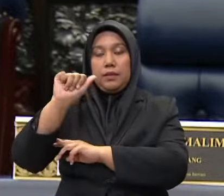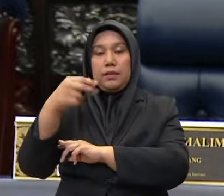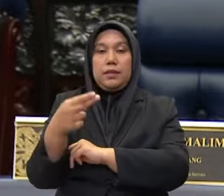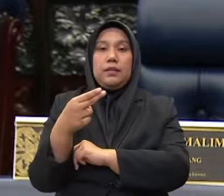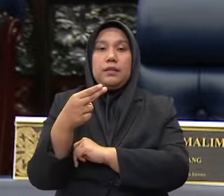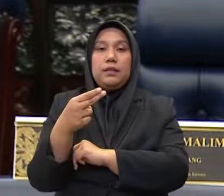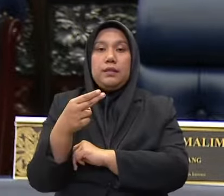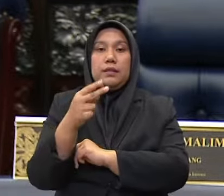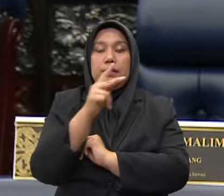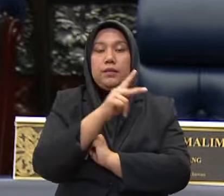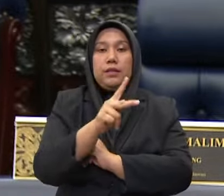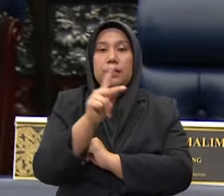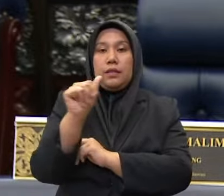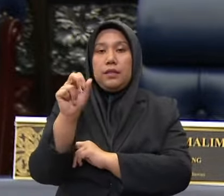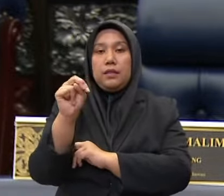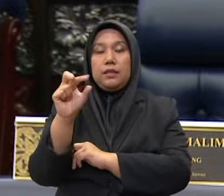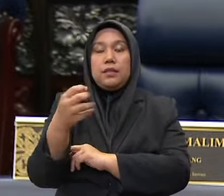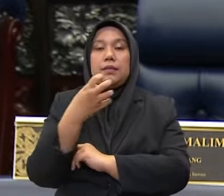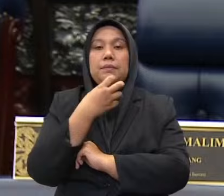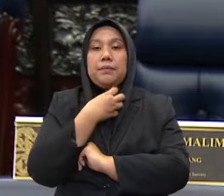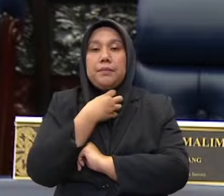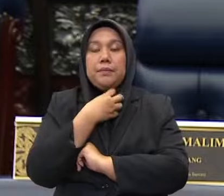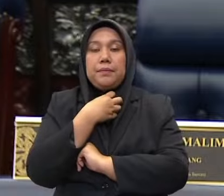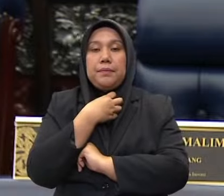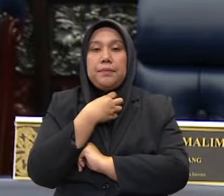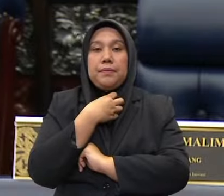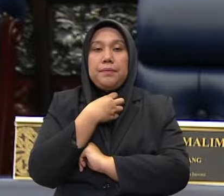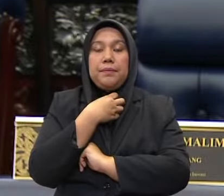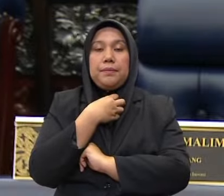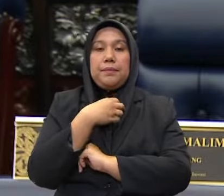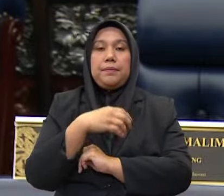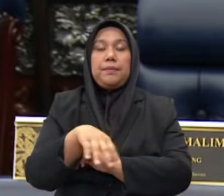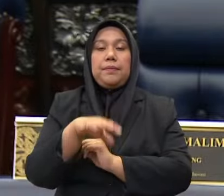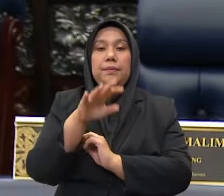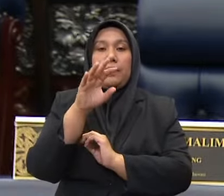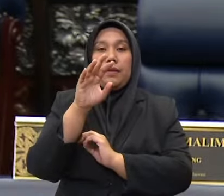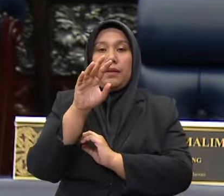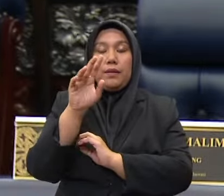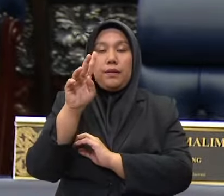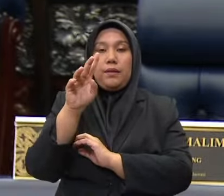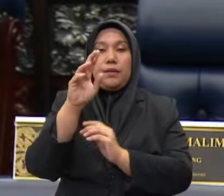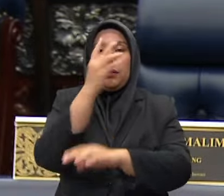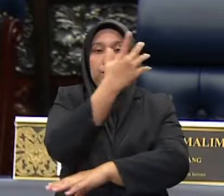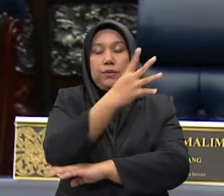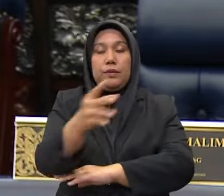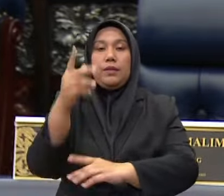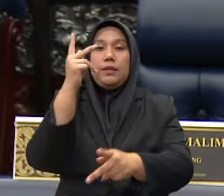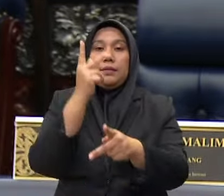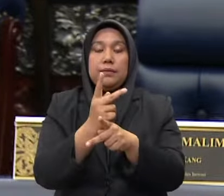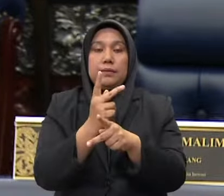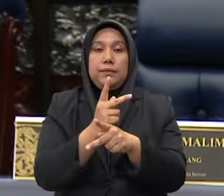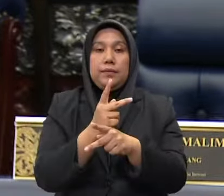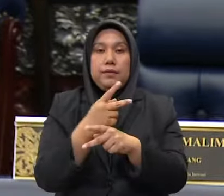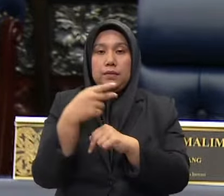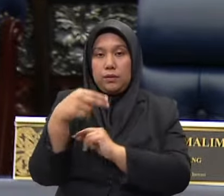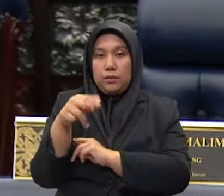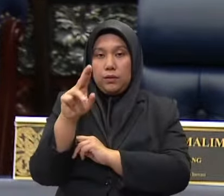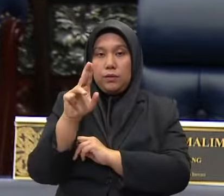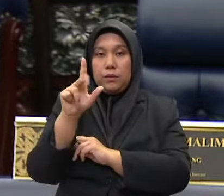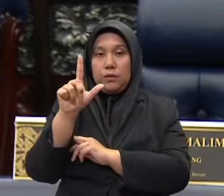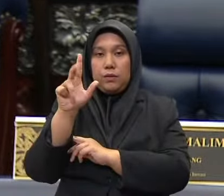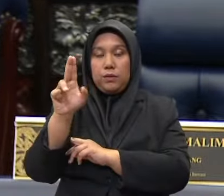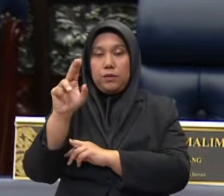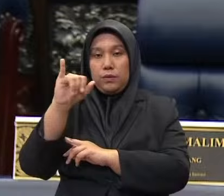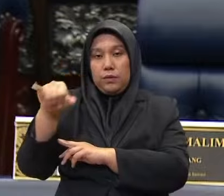Kuala Kangsa di Perak kompartmen 411 hutan simpan Ulu Jelai daerah